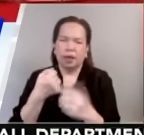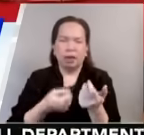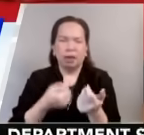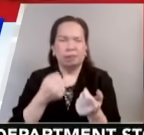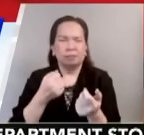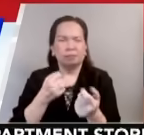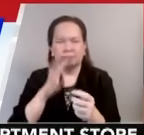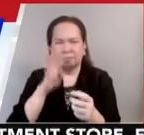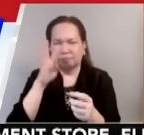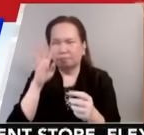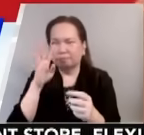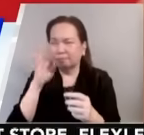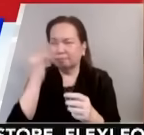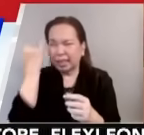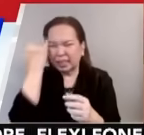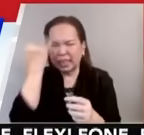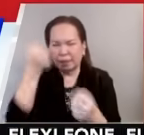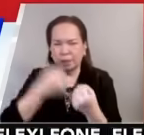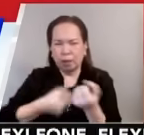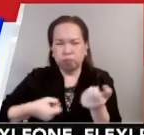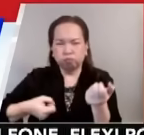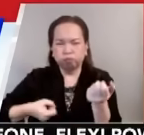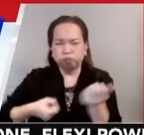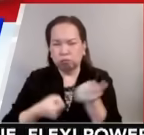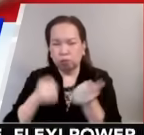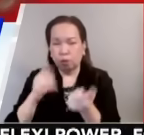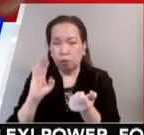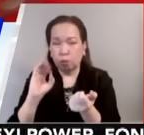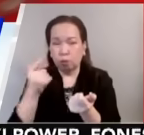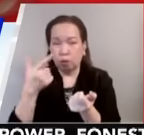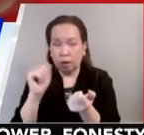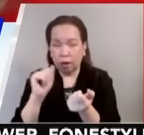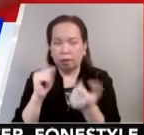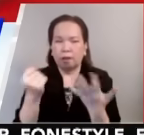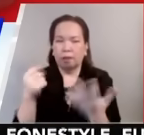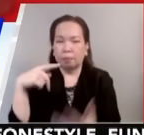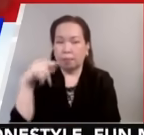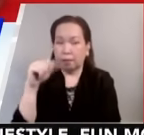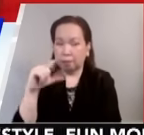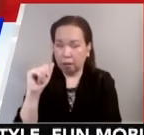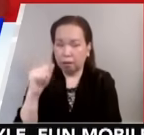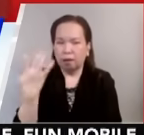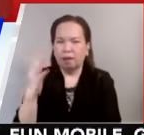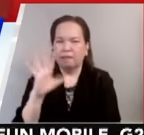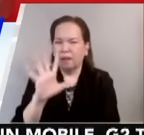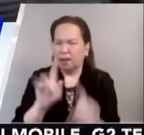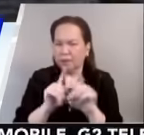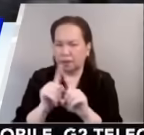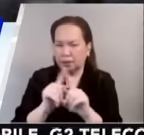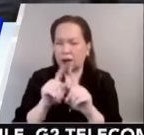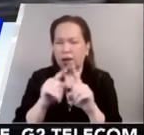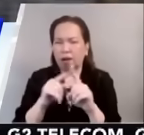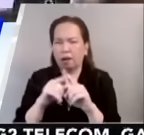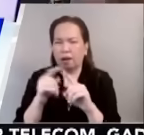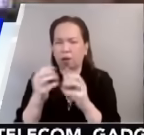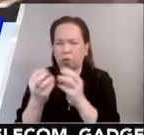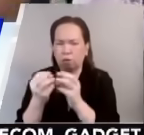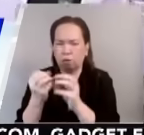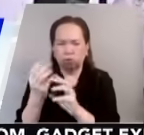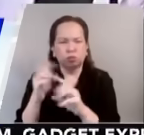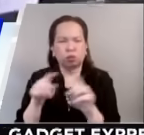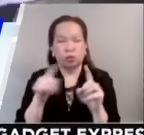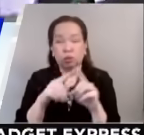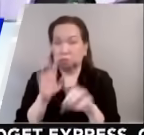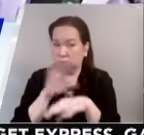pikulo plapla at Whistle bomb pero paalala ng DOH maging ang ilang legal na